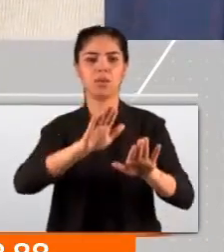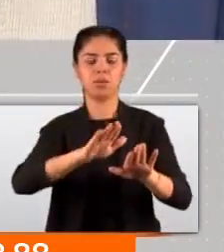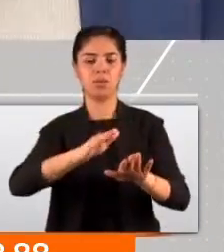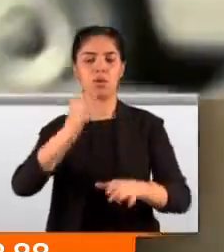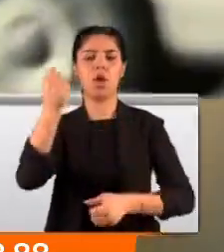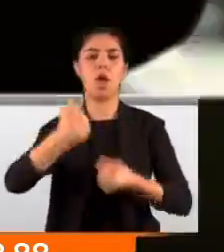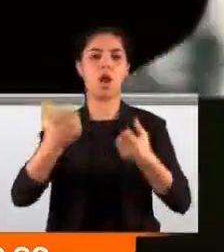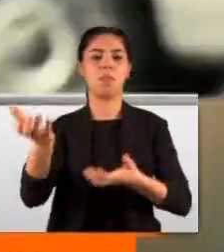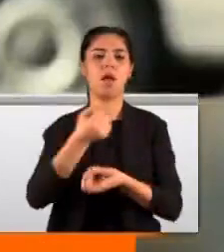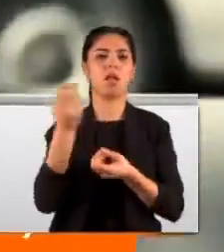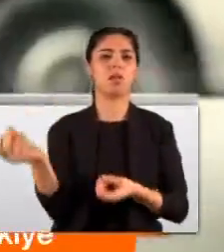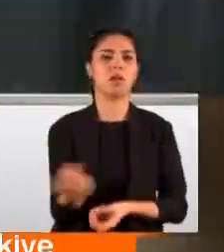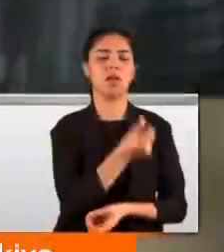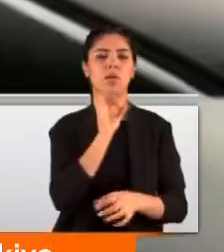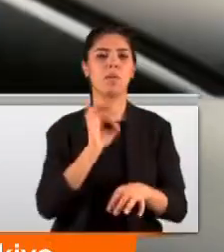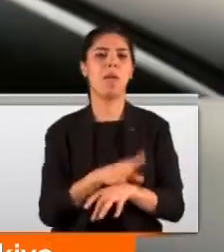aldı kaçtı.